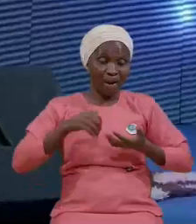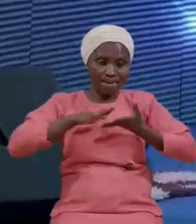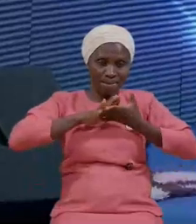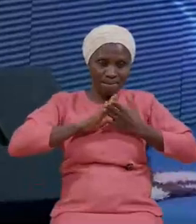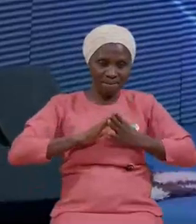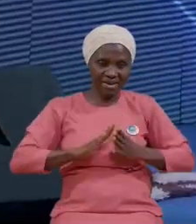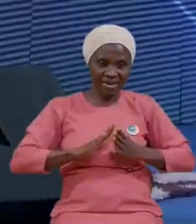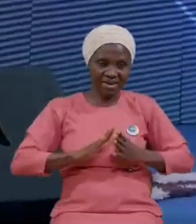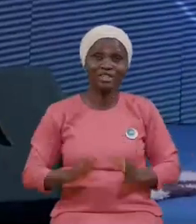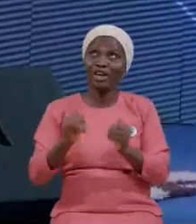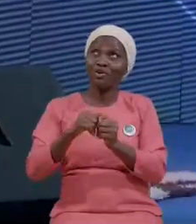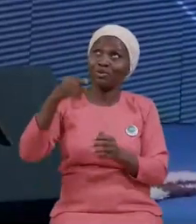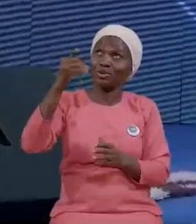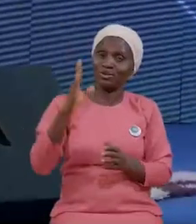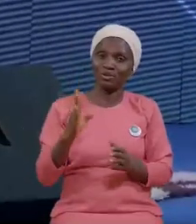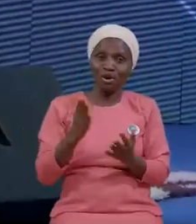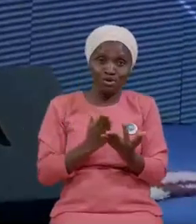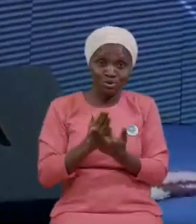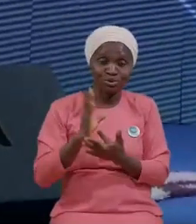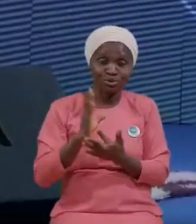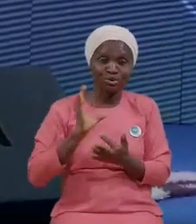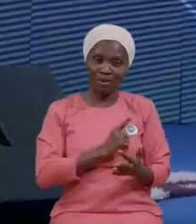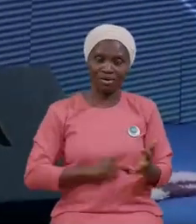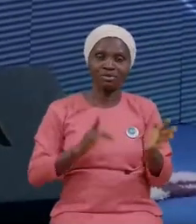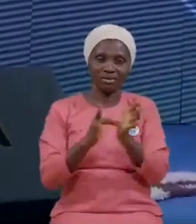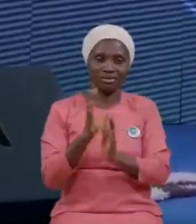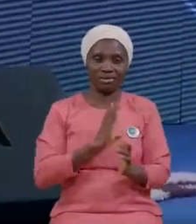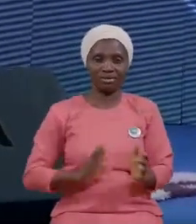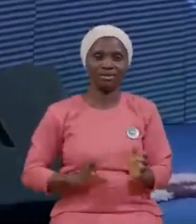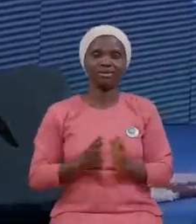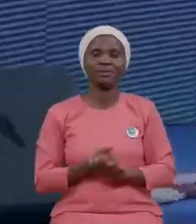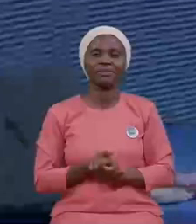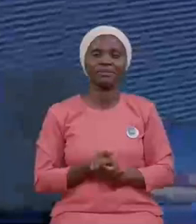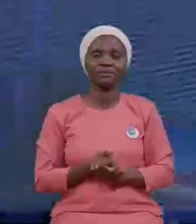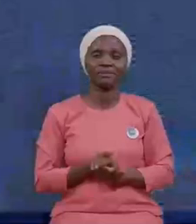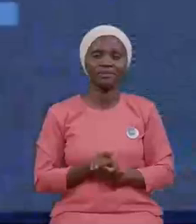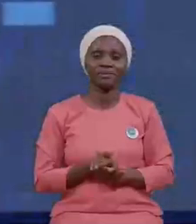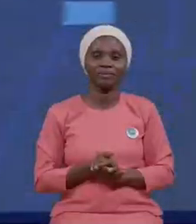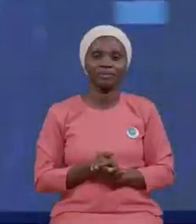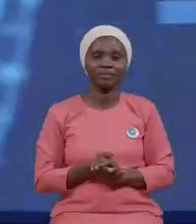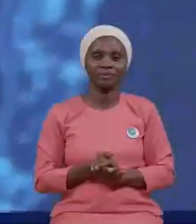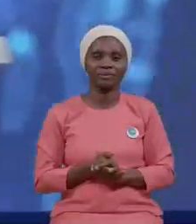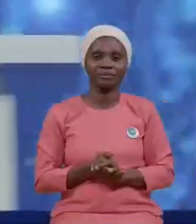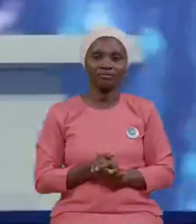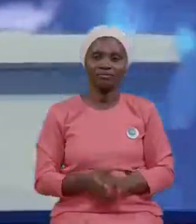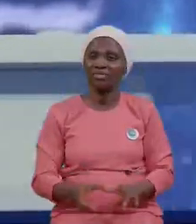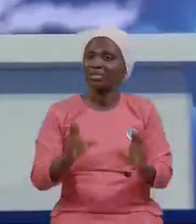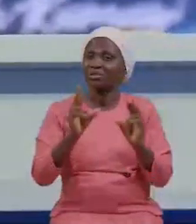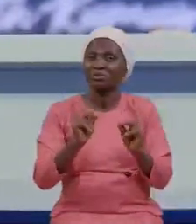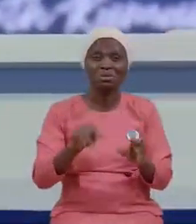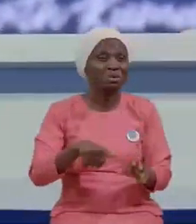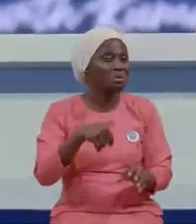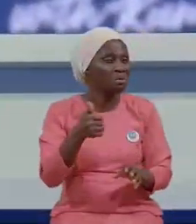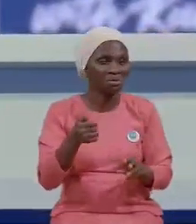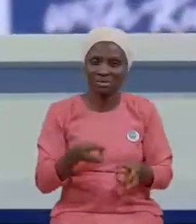nous avons la paix avec Dieu par notre Seigneur Jésus-Christ. Il n'y a pas un autre moyen